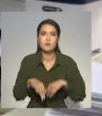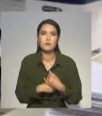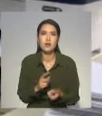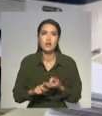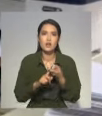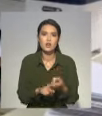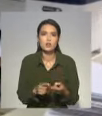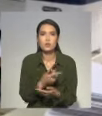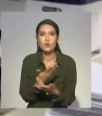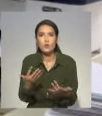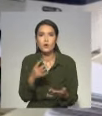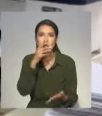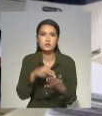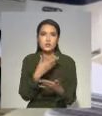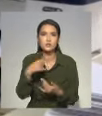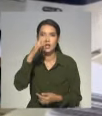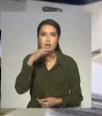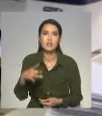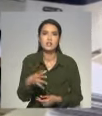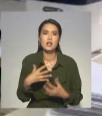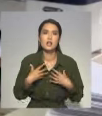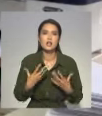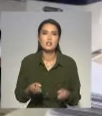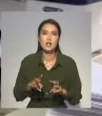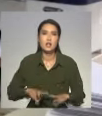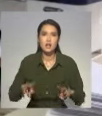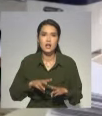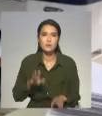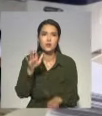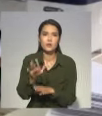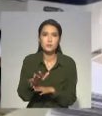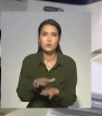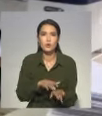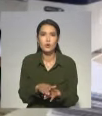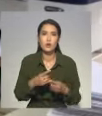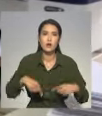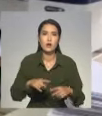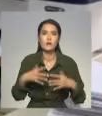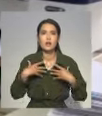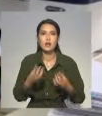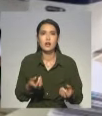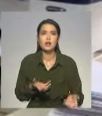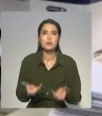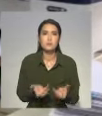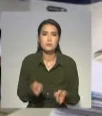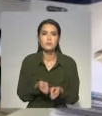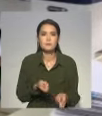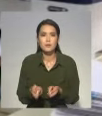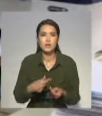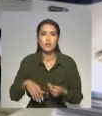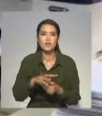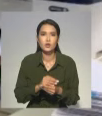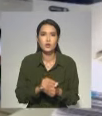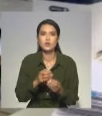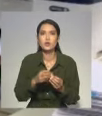жағдайлары тіркелген жоқ. Қазақстан Республикасы денсаулық сақтау министрлігінің бұйрығы негізінде қоғамдық денсаулық сақтау басқармасы ағымдағы жылдың